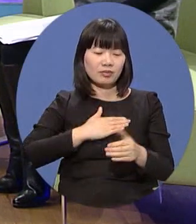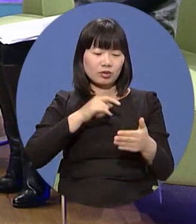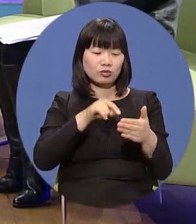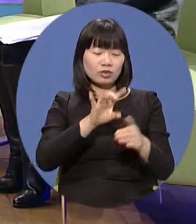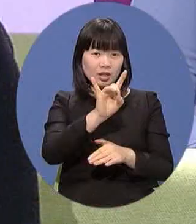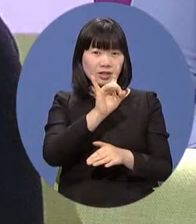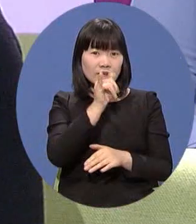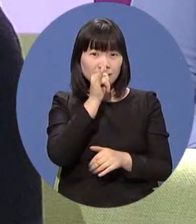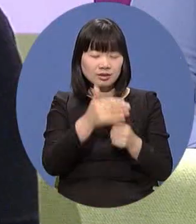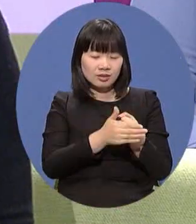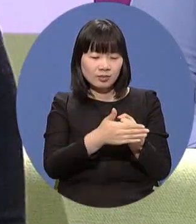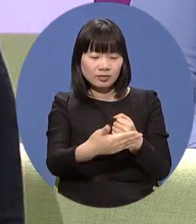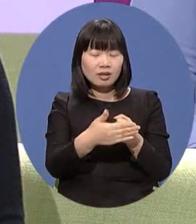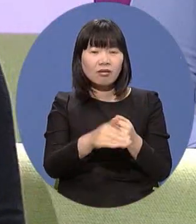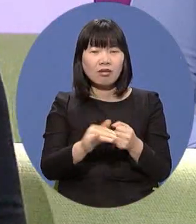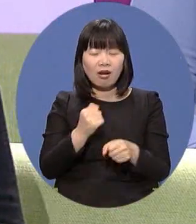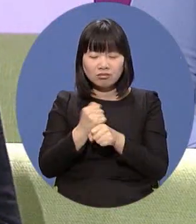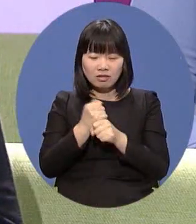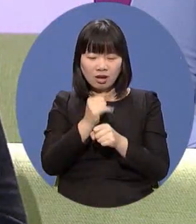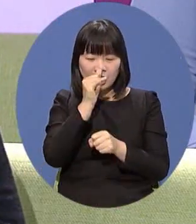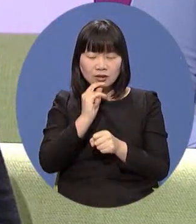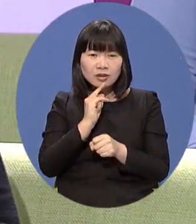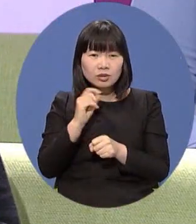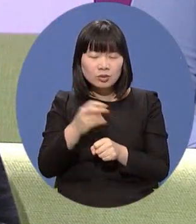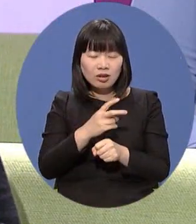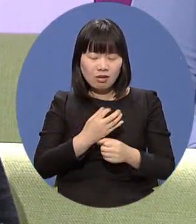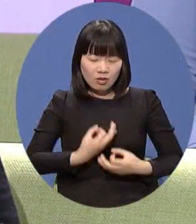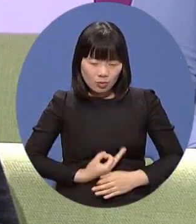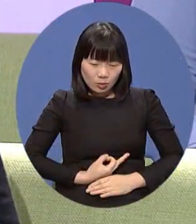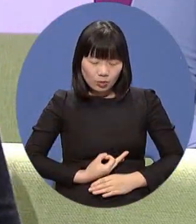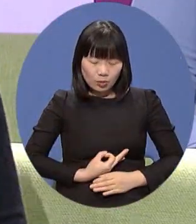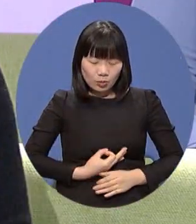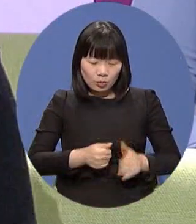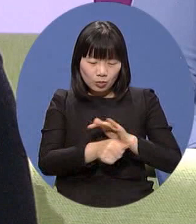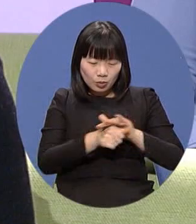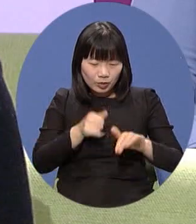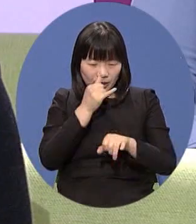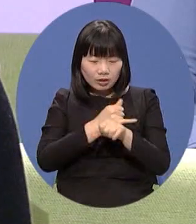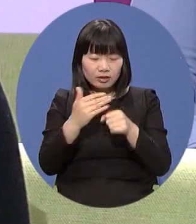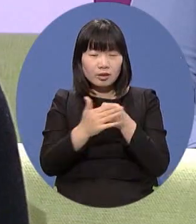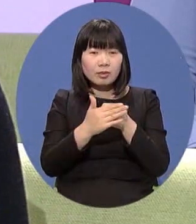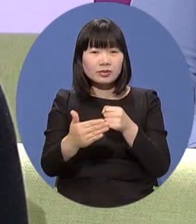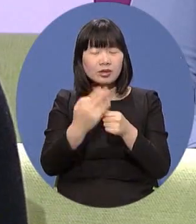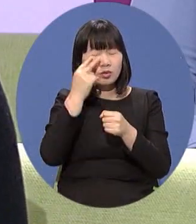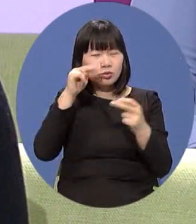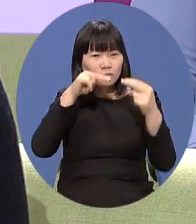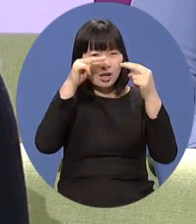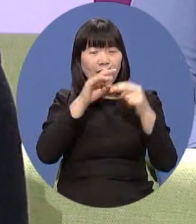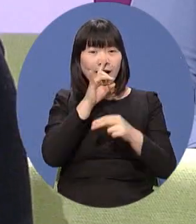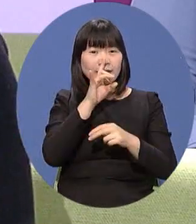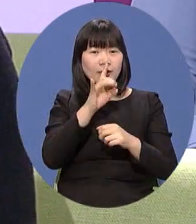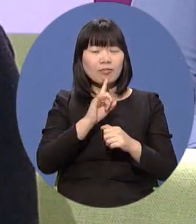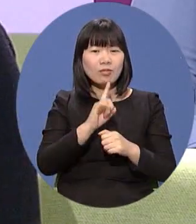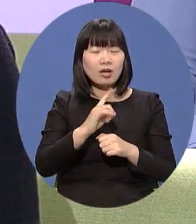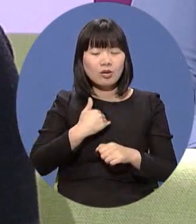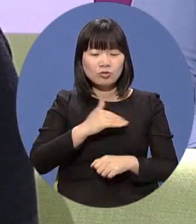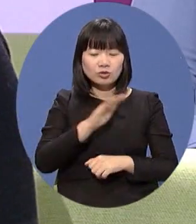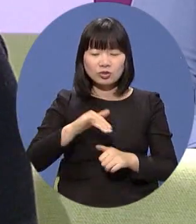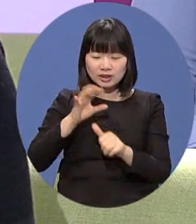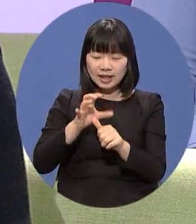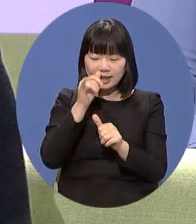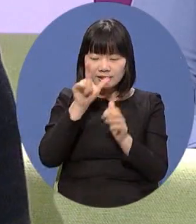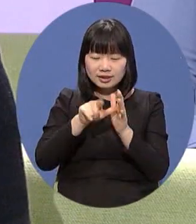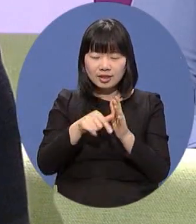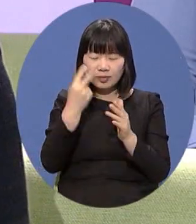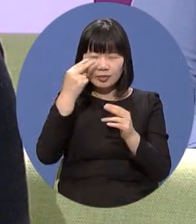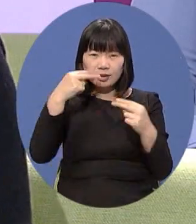그렇죠. 그래서 막 당황하게 되고 이렇게 쫄게 되는 거예요. 그러니까 눈을 볼 수가 없는 거야 누구를. 우리도 야단 맞을 때